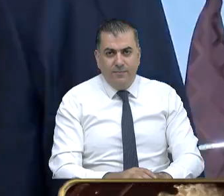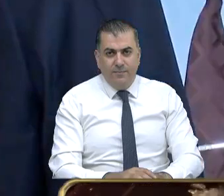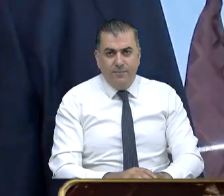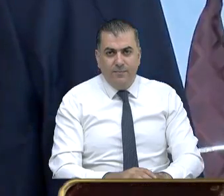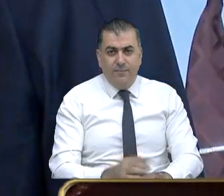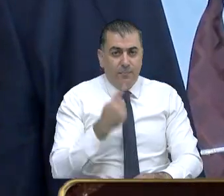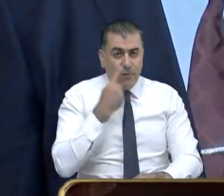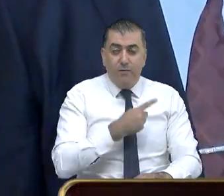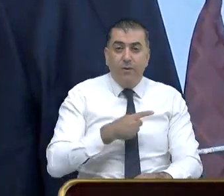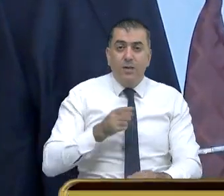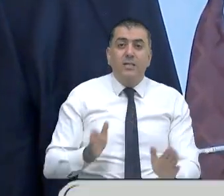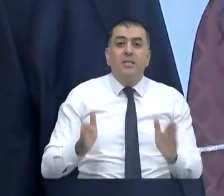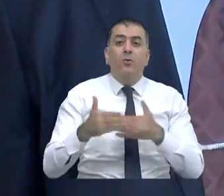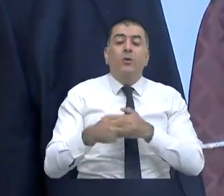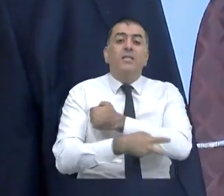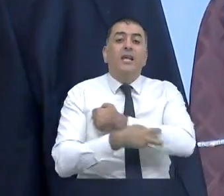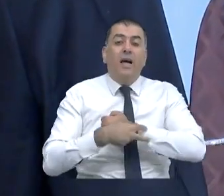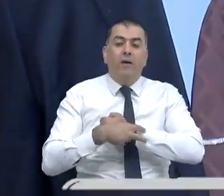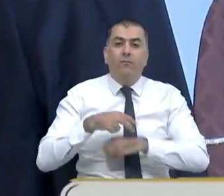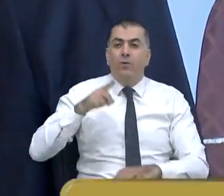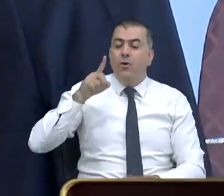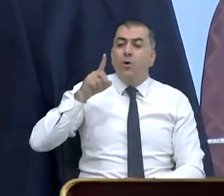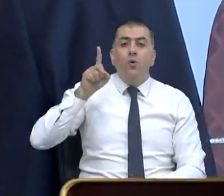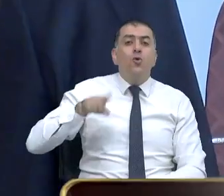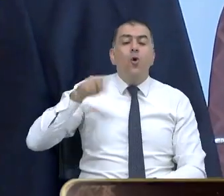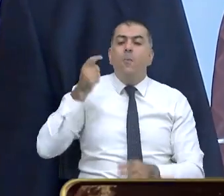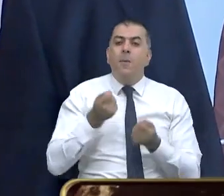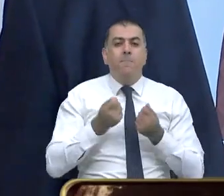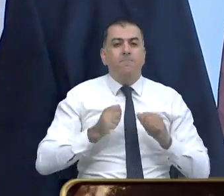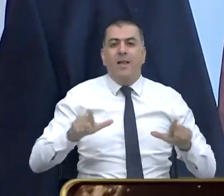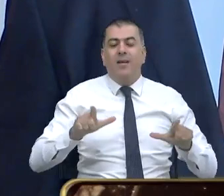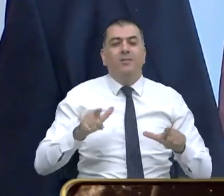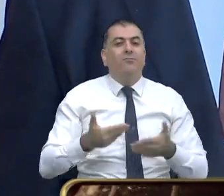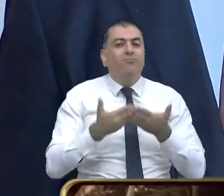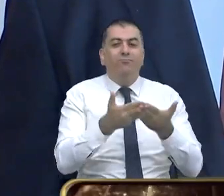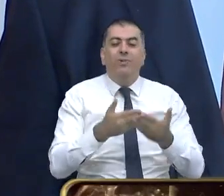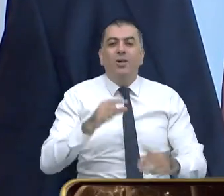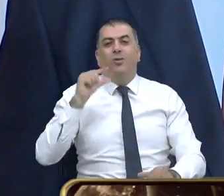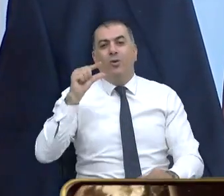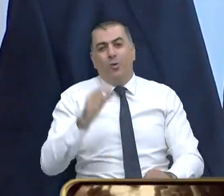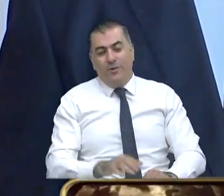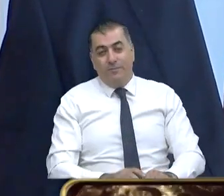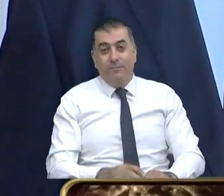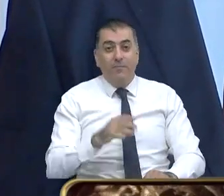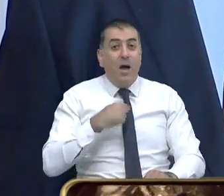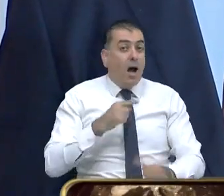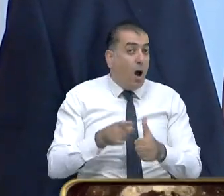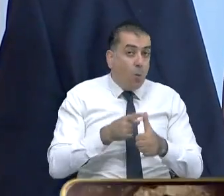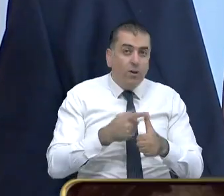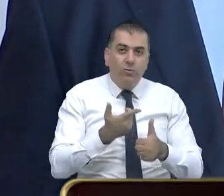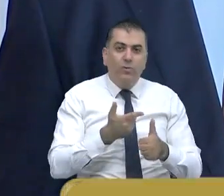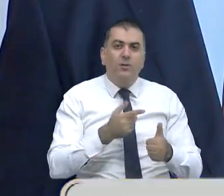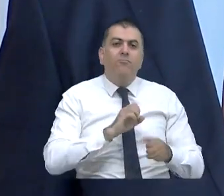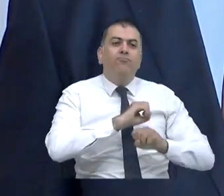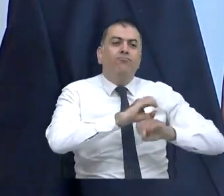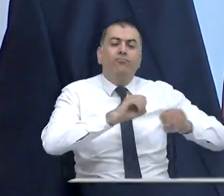اقام صندوق الزكاه تابع لوزاره الاوقاف يوما خيريا ويوما طبيا مجانيا يوم الخير اشتمل على توزيع مجموعه